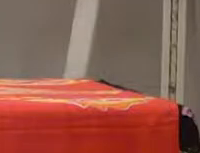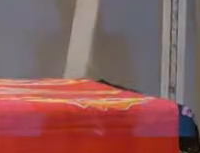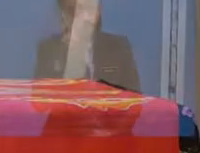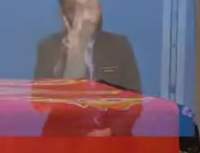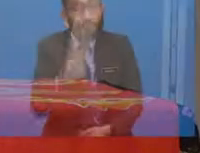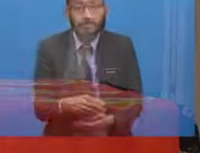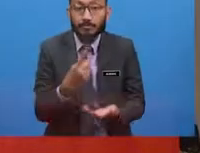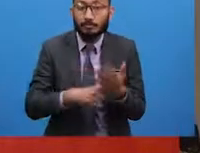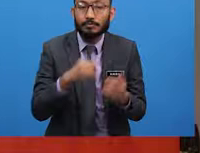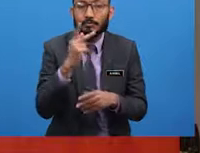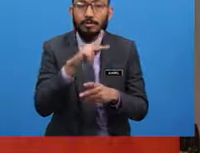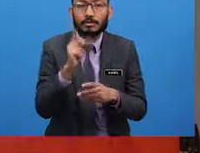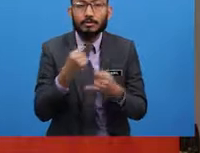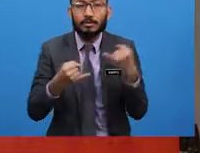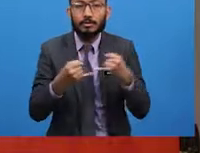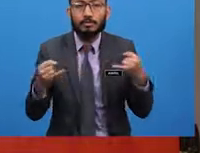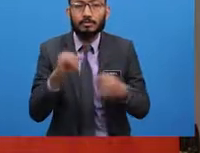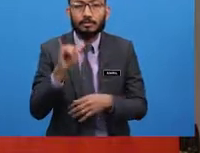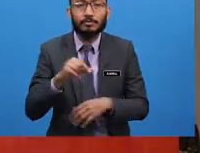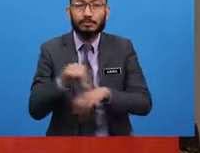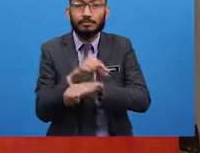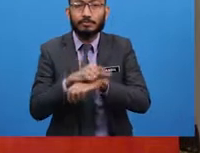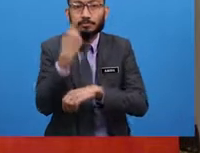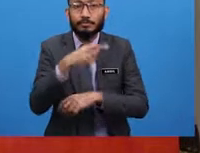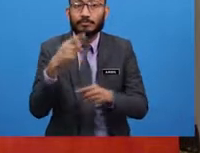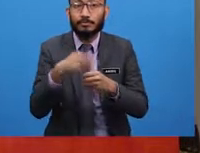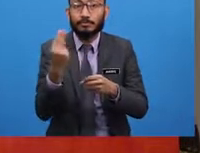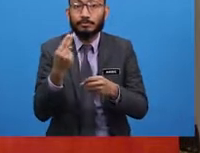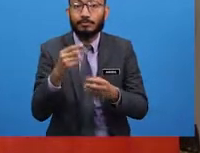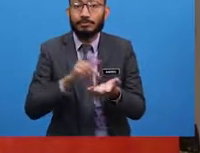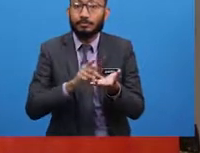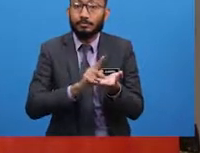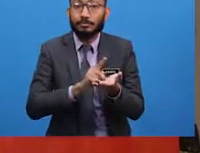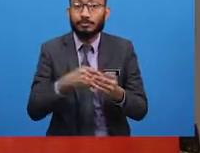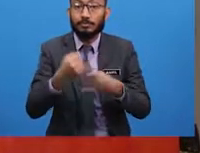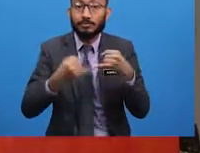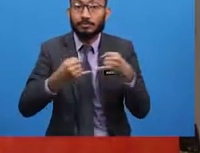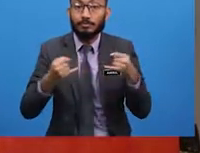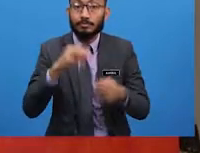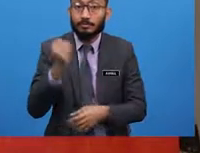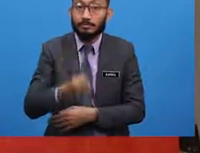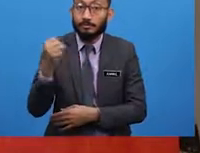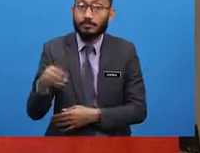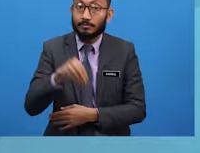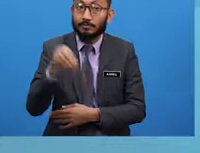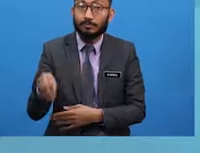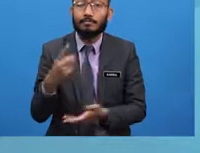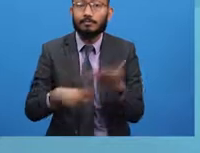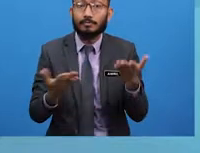Soalan yang kedua, apakah jenis ikatan yang digunakan untuk menghasilkan kesan ikat celup?